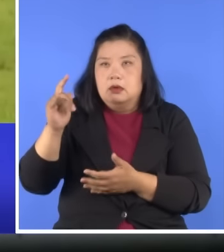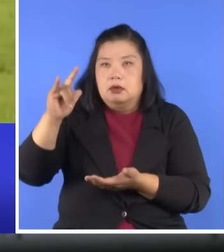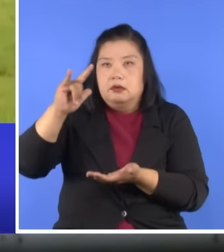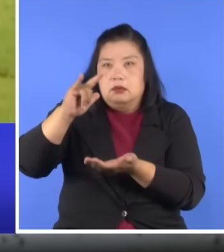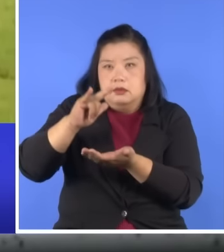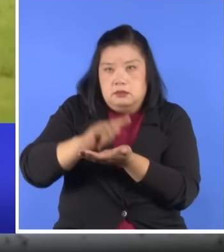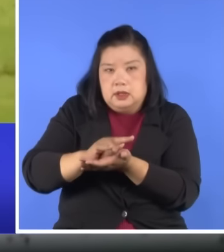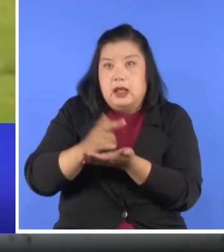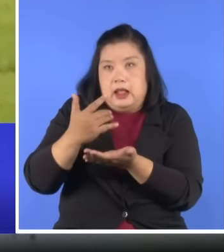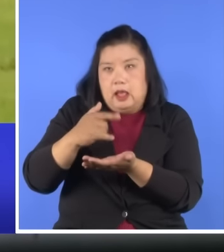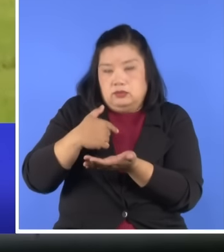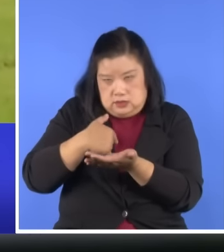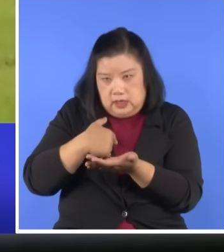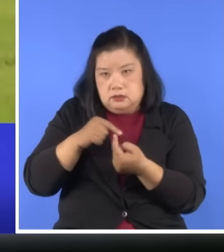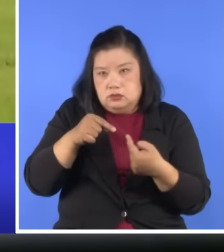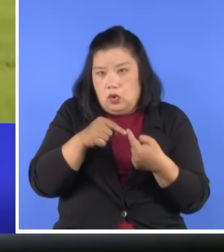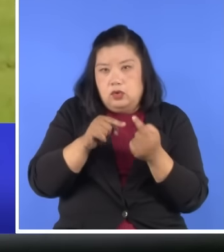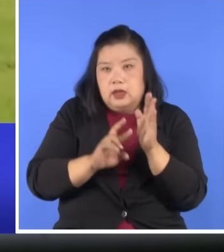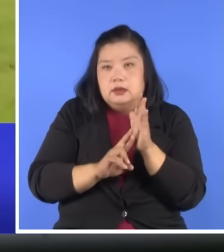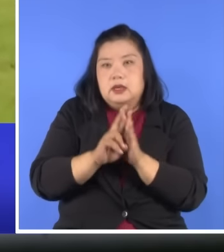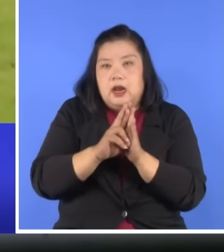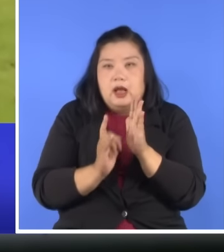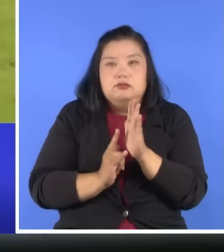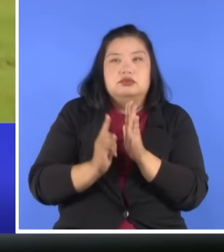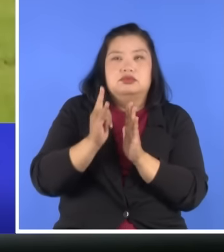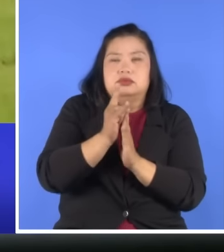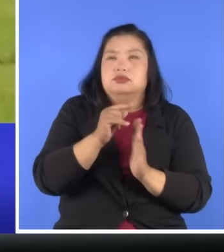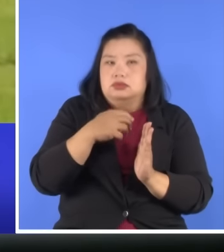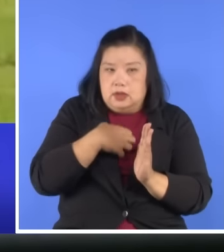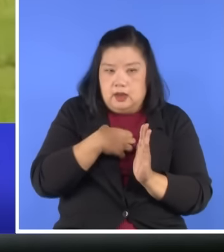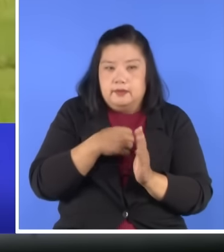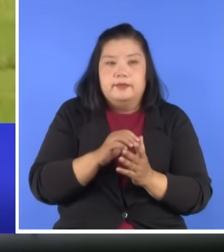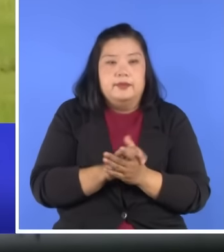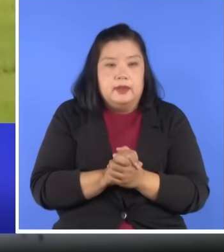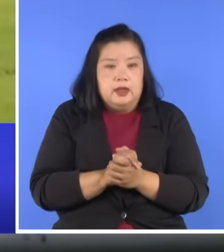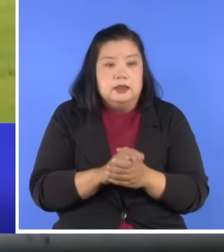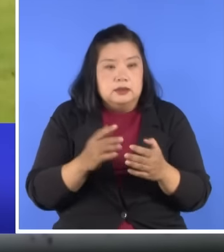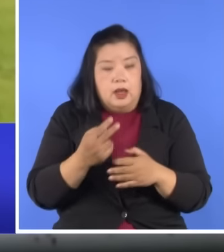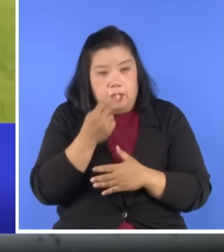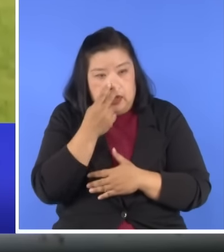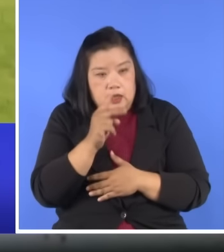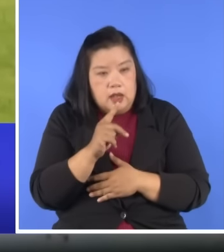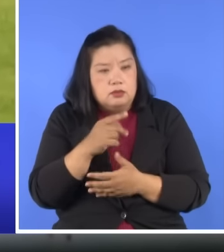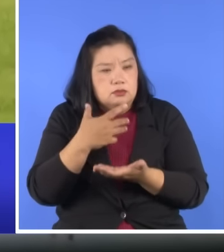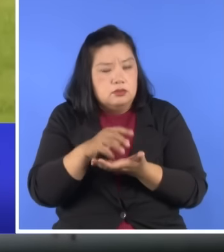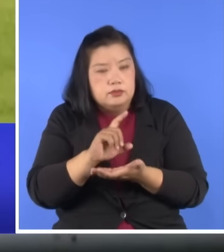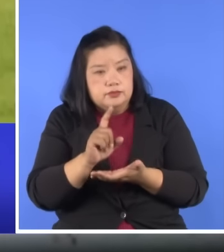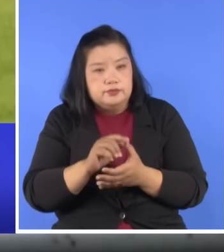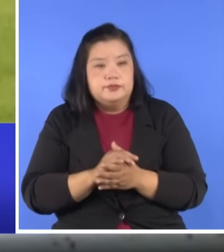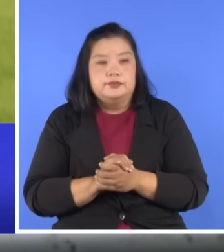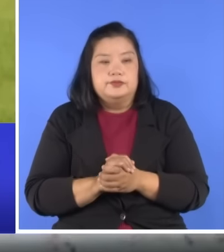เธอเธอจะไปช่วยน้ำท่วมเธอจะไปเชียงรายส่วนรปภตอนที่มาเห็นเขาว่าอย่างไรฟังหน่อย